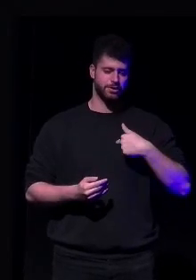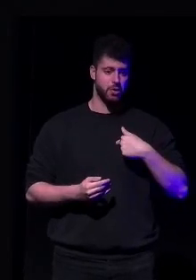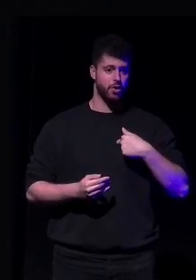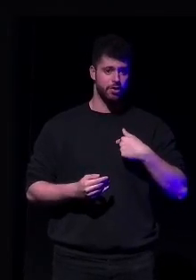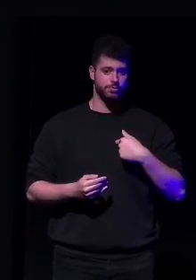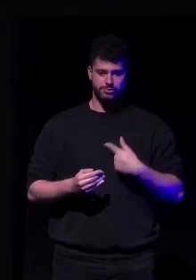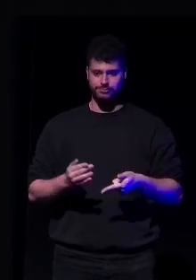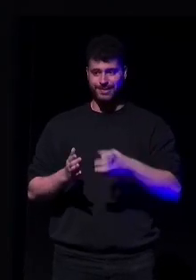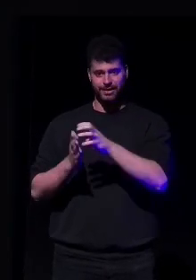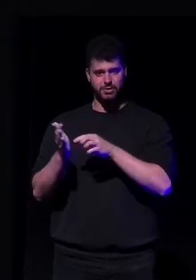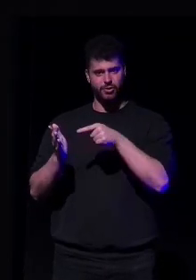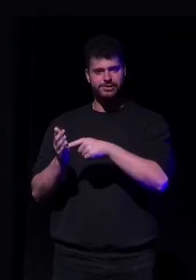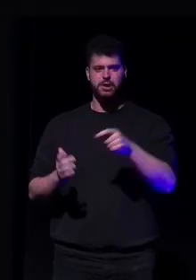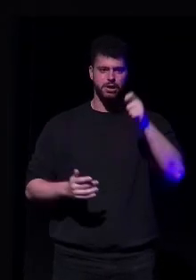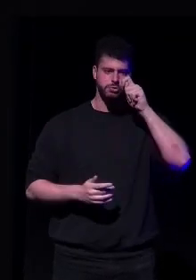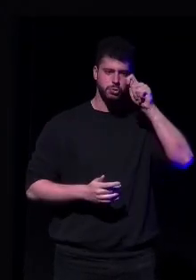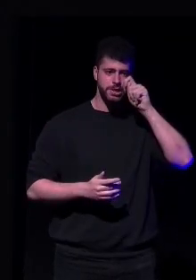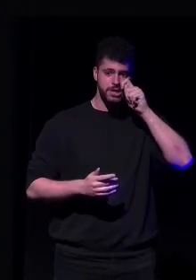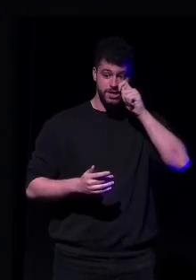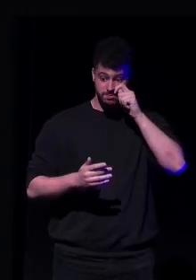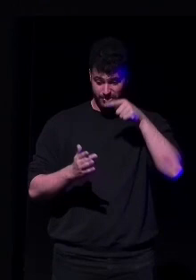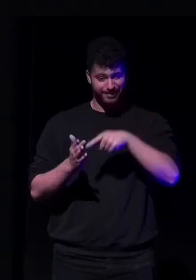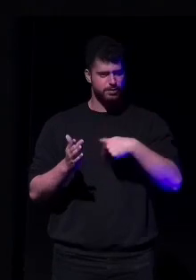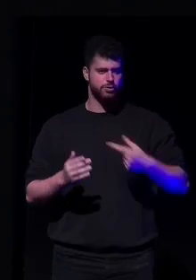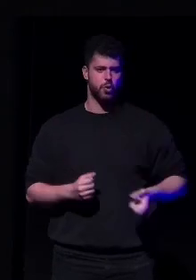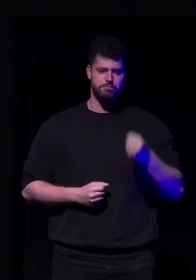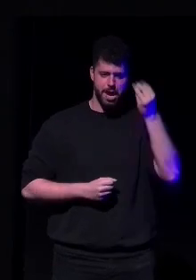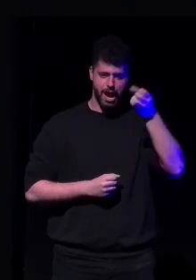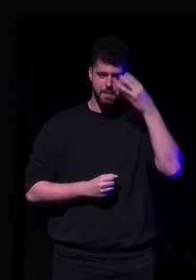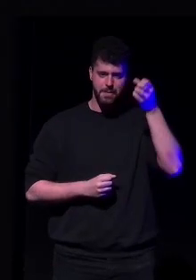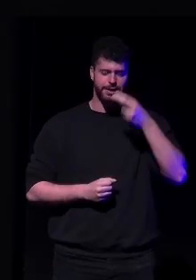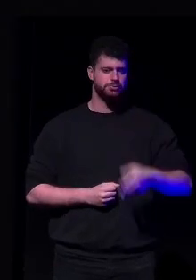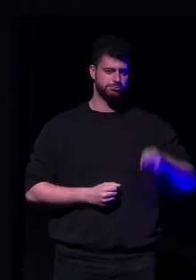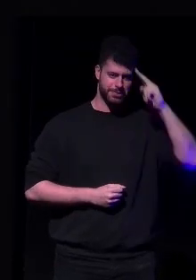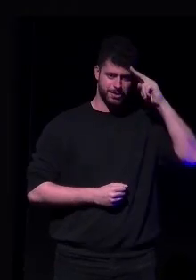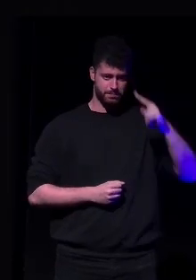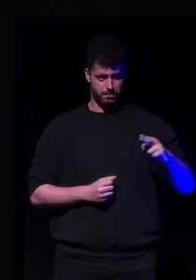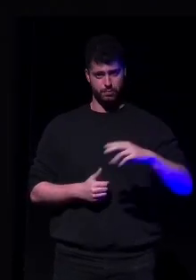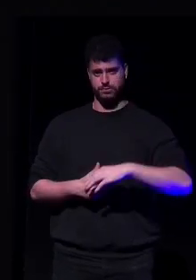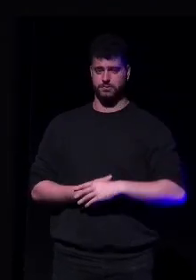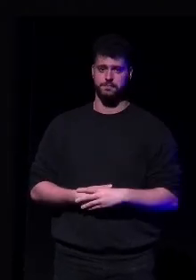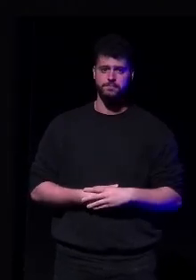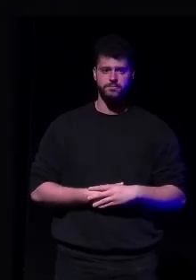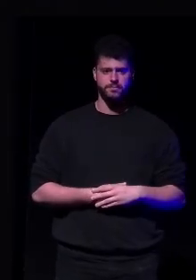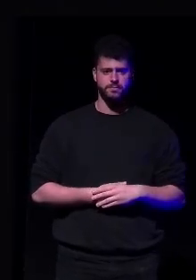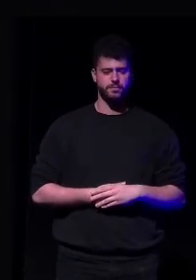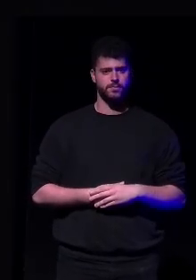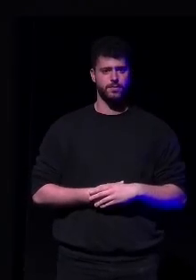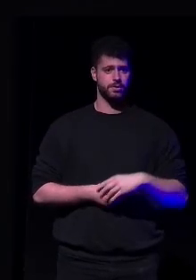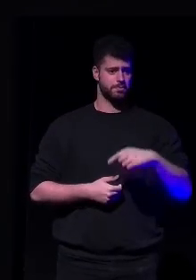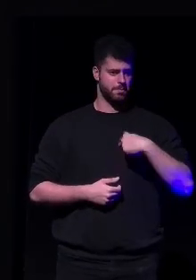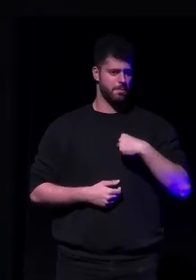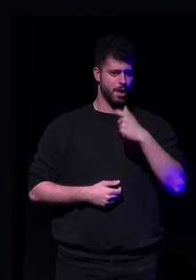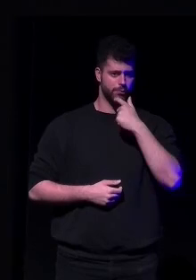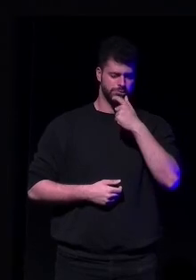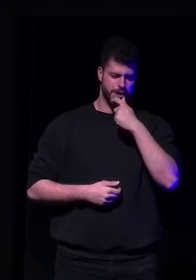perquè és un turisme amb el que crec, és un tipus de turisme doncs, això molt respectuós i per tant doncs, m'agradaria que si seguís